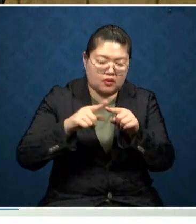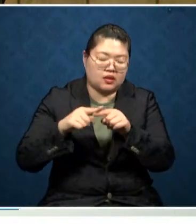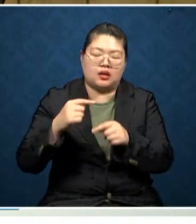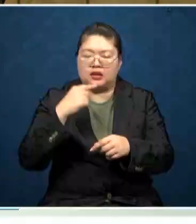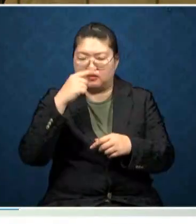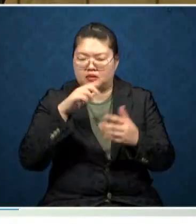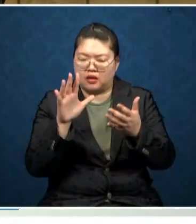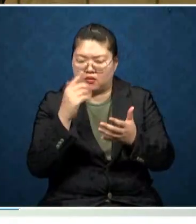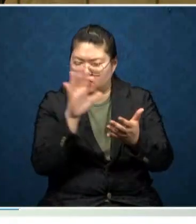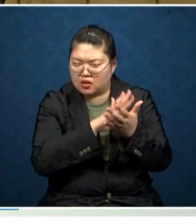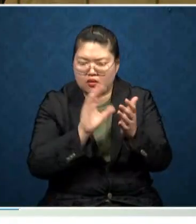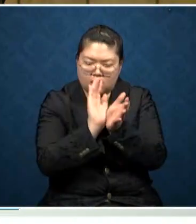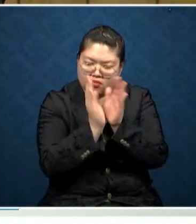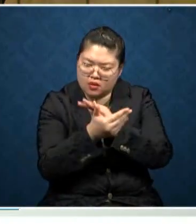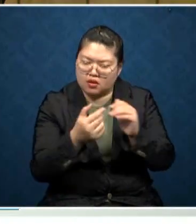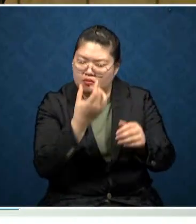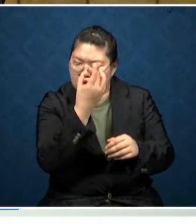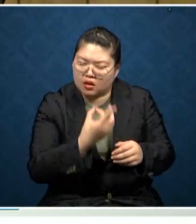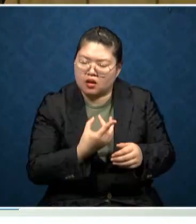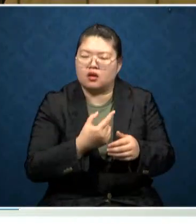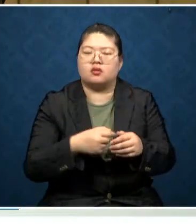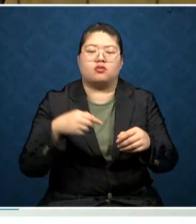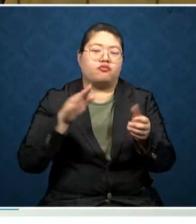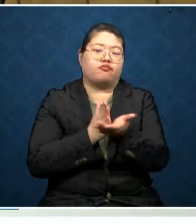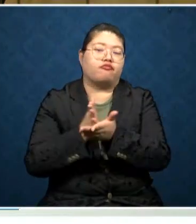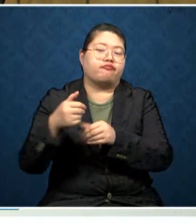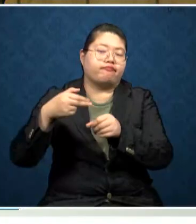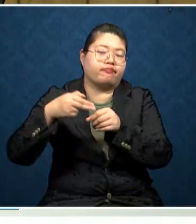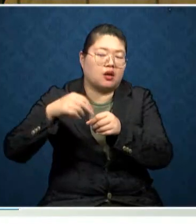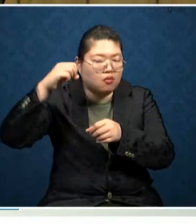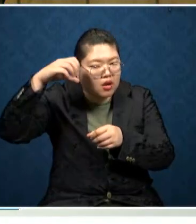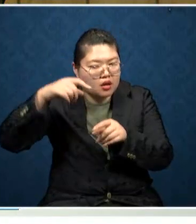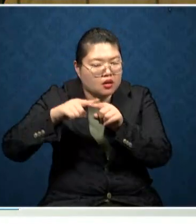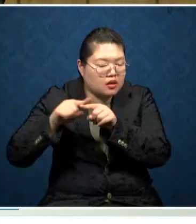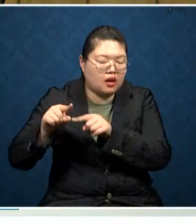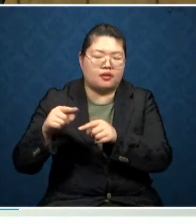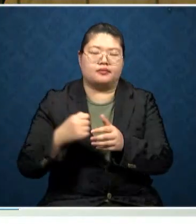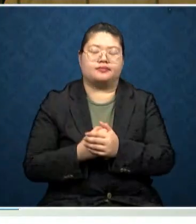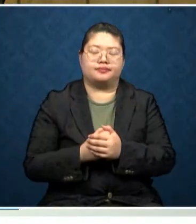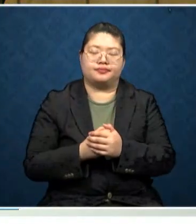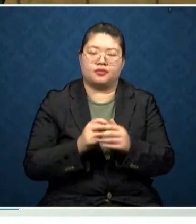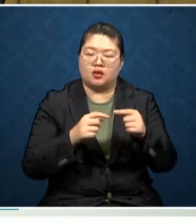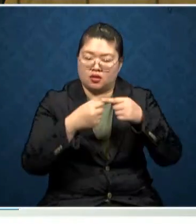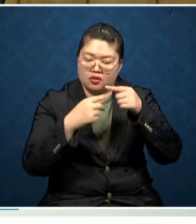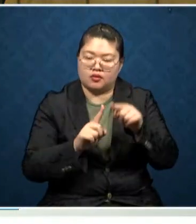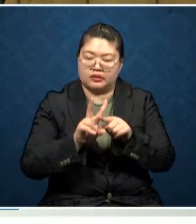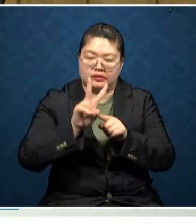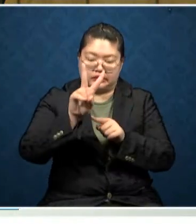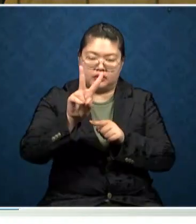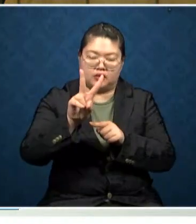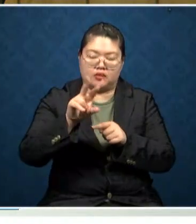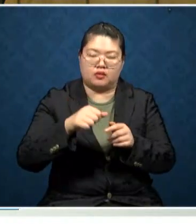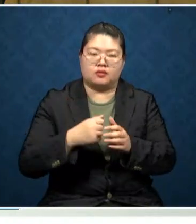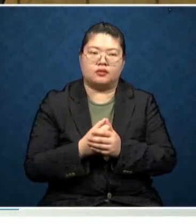ประเทศโดยเฉพาะภาคพลังงาน 2หน่วยงานที่มีหน้าที่กำกับดูแล